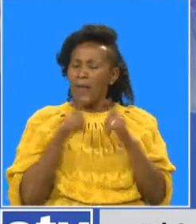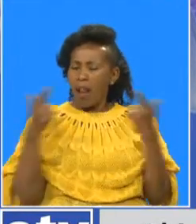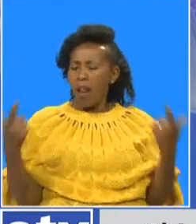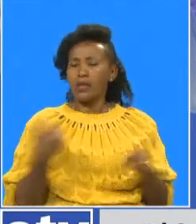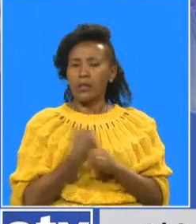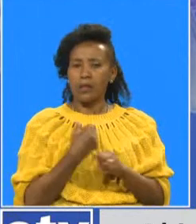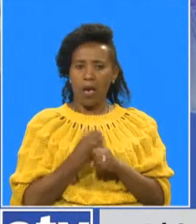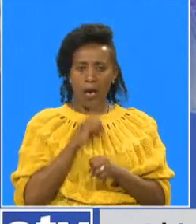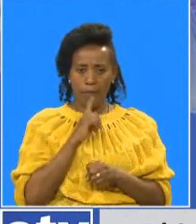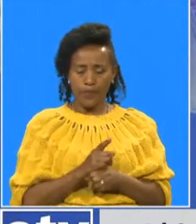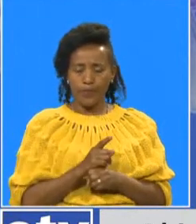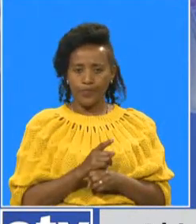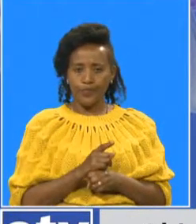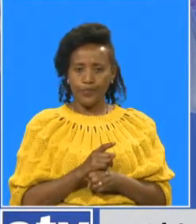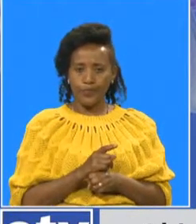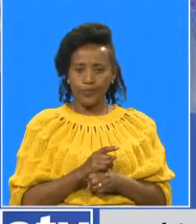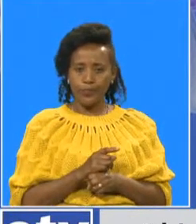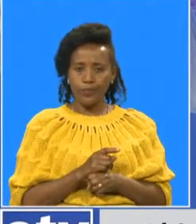ስራ